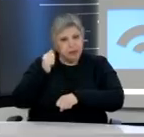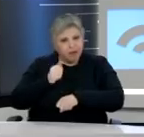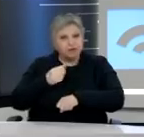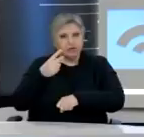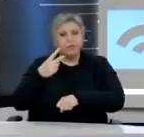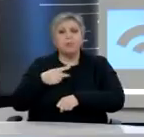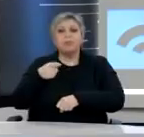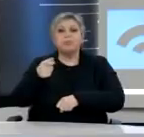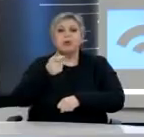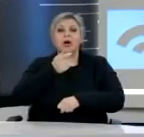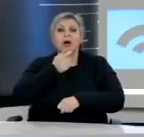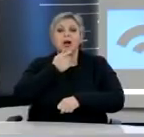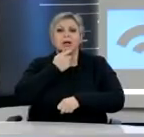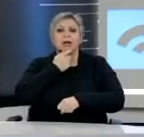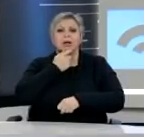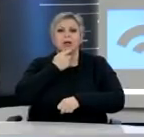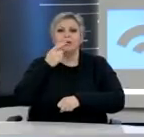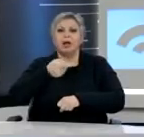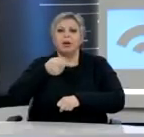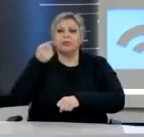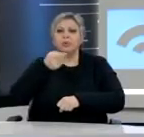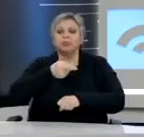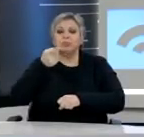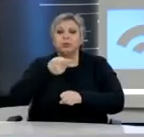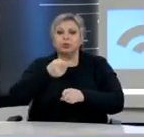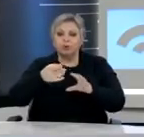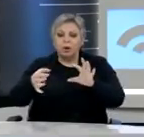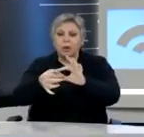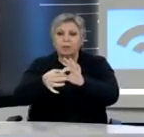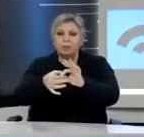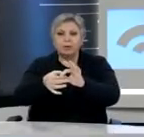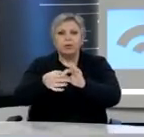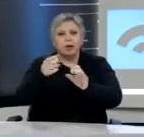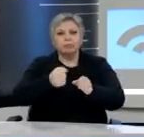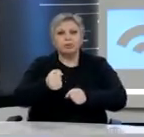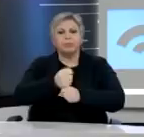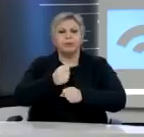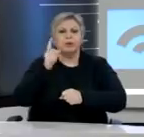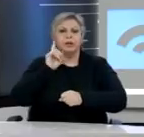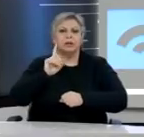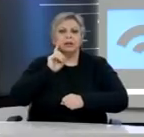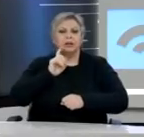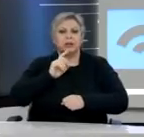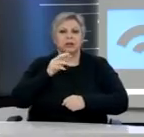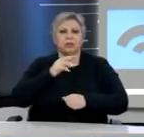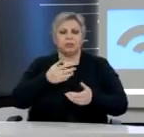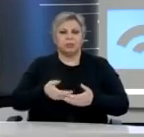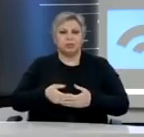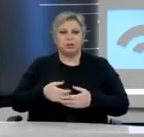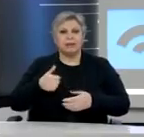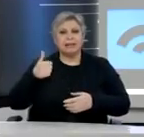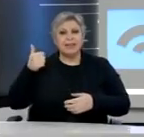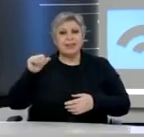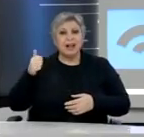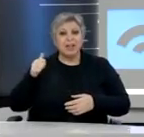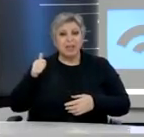τι συσχετισμούς κυβερνάει η Βρετανίδα Πρωθυπουργός, και το αποτέλεσμα το χθεσινό που έχασε μια ψηφοφορία, όχι απλά